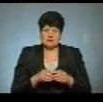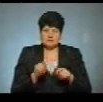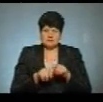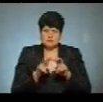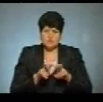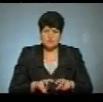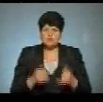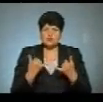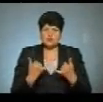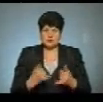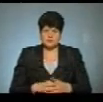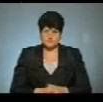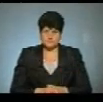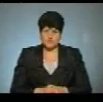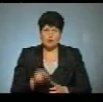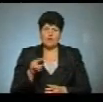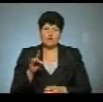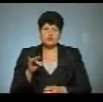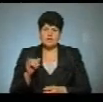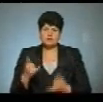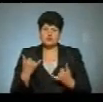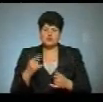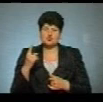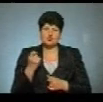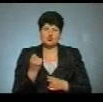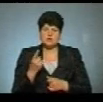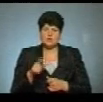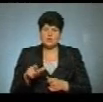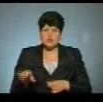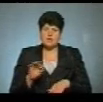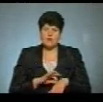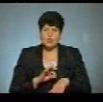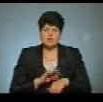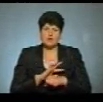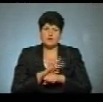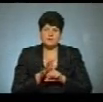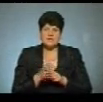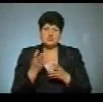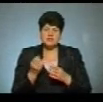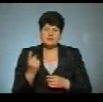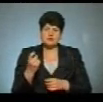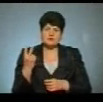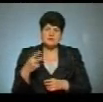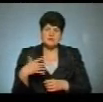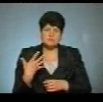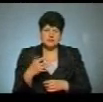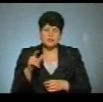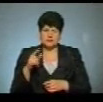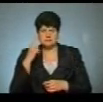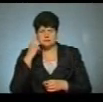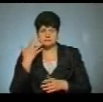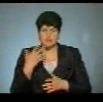досліджується сьогодні. У Почаєві на сьогодні 111 людей хворі на COVID-19. Ще у 125 осіб